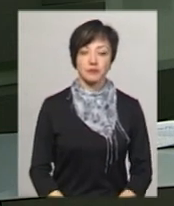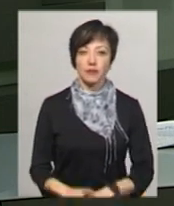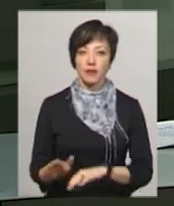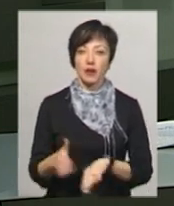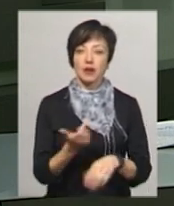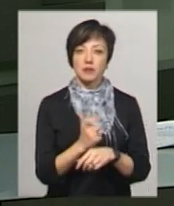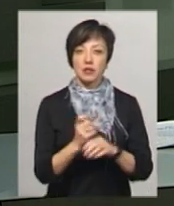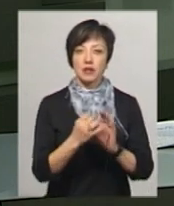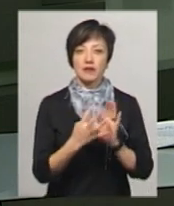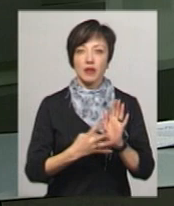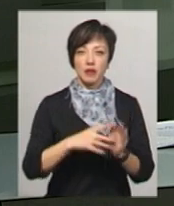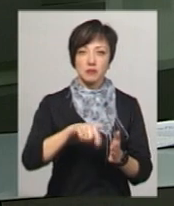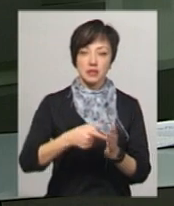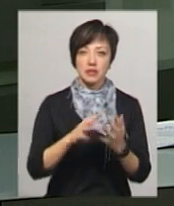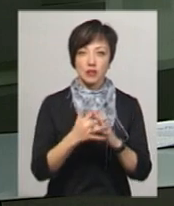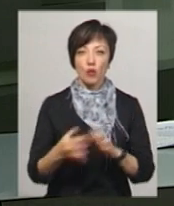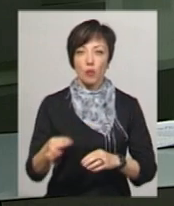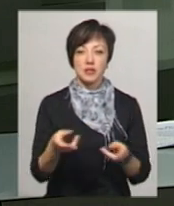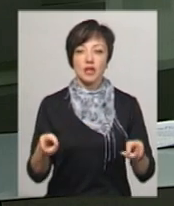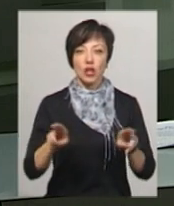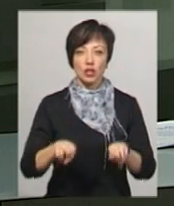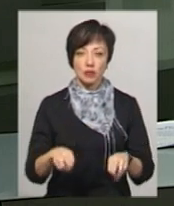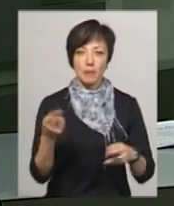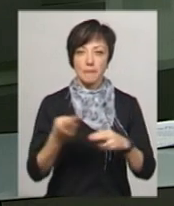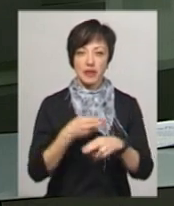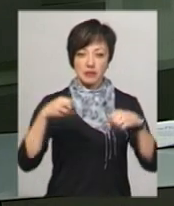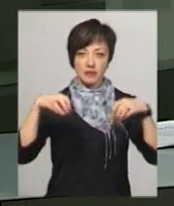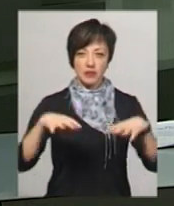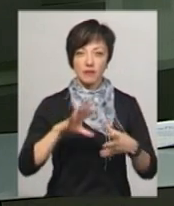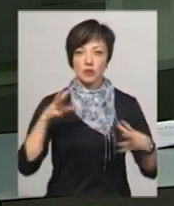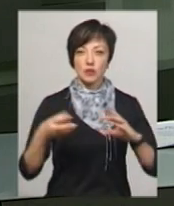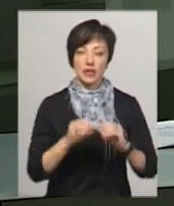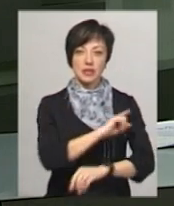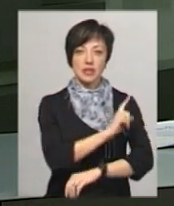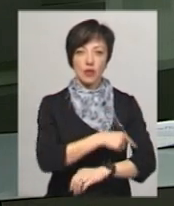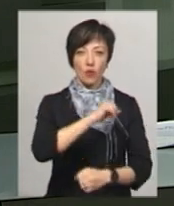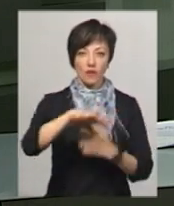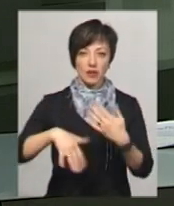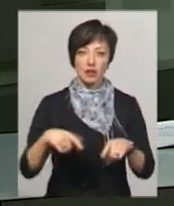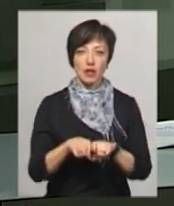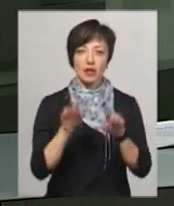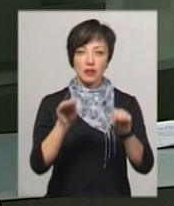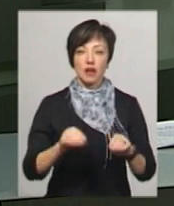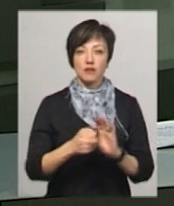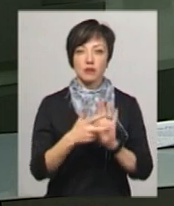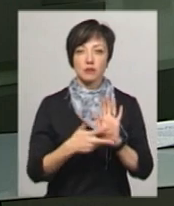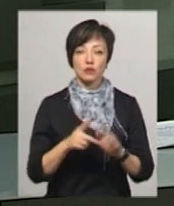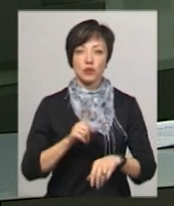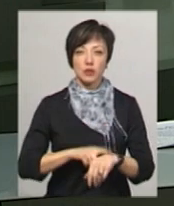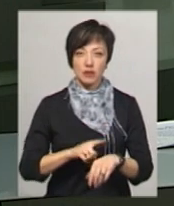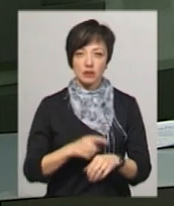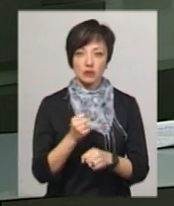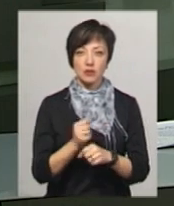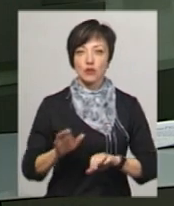Більше 19 населених пунктів області залишаться знеструмлені внаслідок сильного вітру. Такі дані станом на 18-ту годину